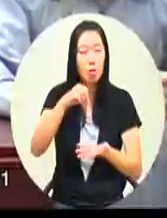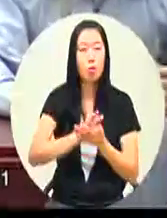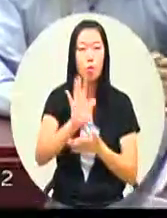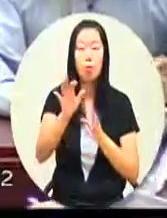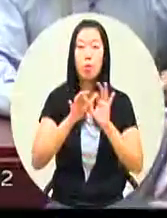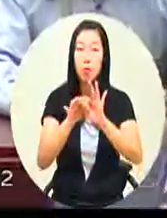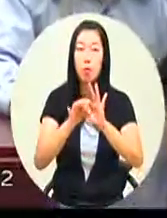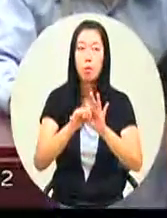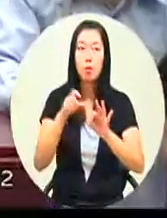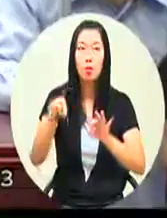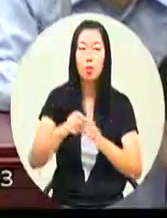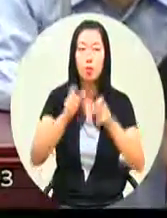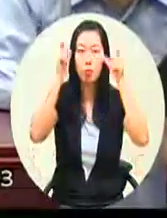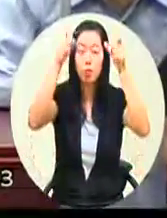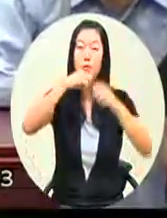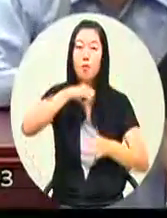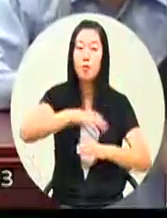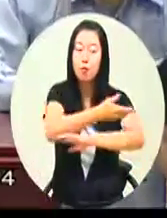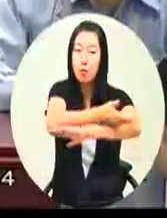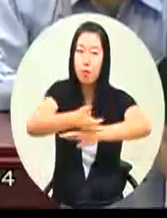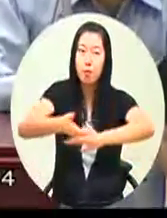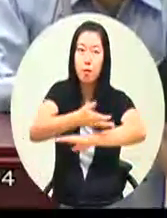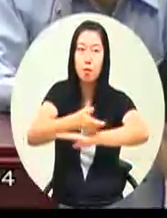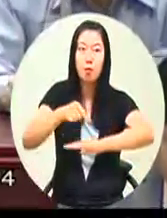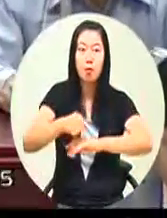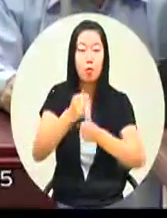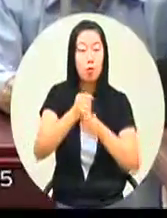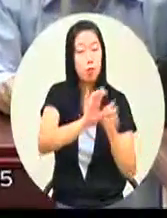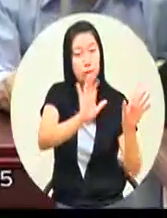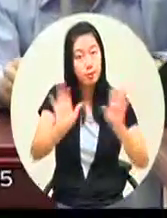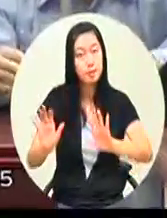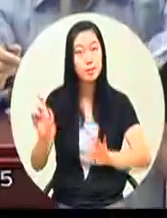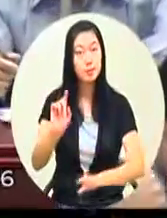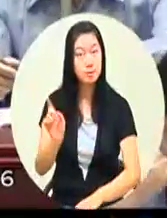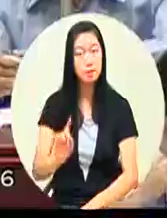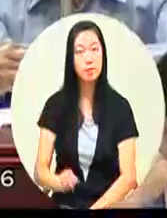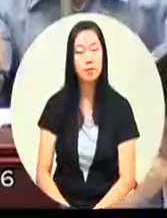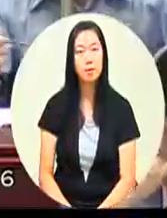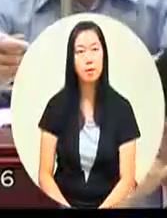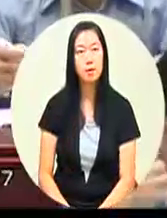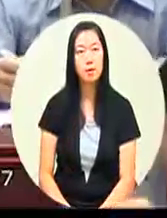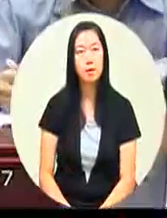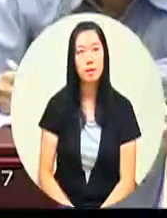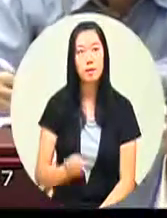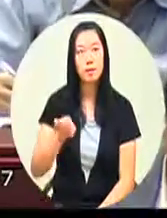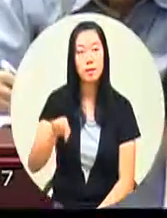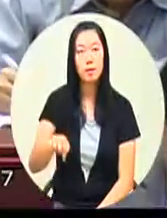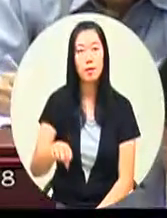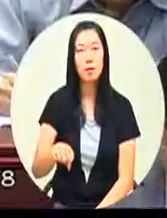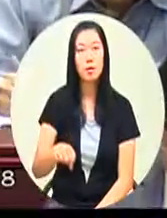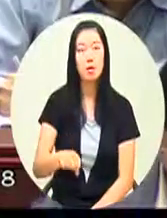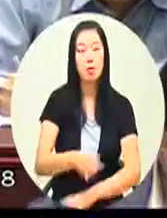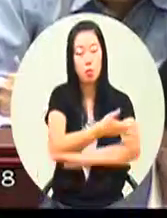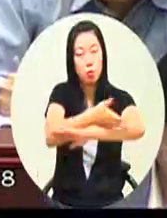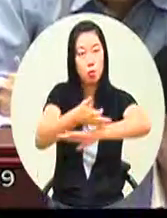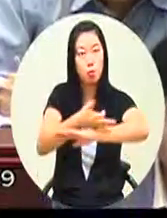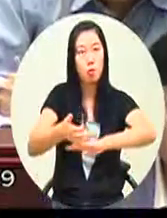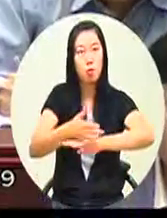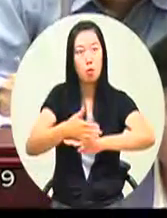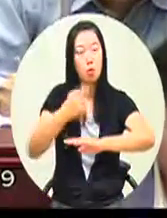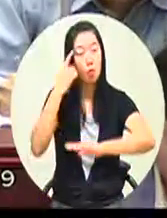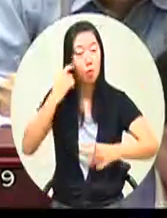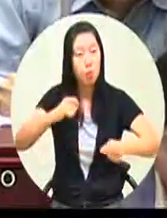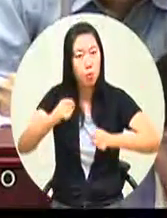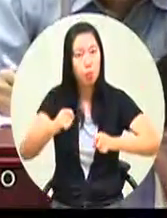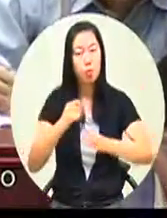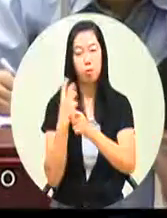关高屏溪的那个浮流水那个进度哈，因为我们在浮流水的开发，事实上这几年一直都很